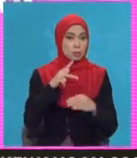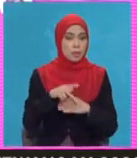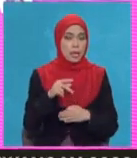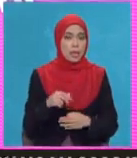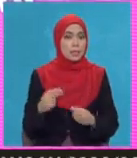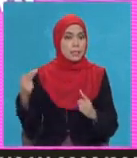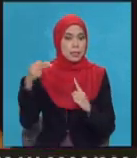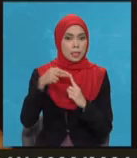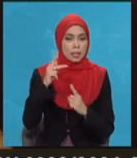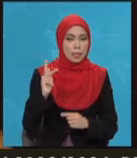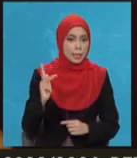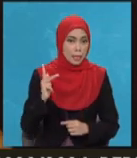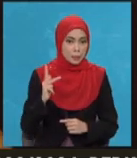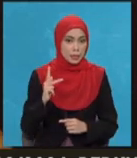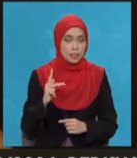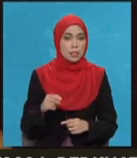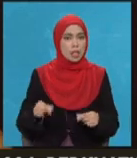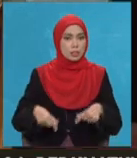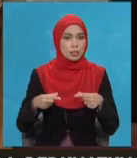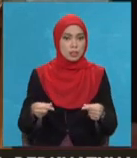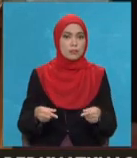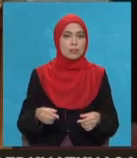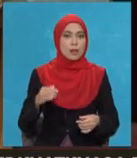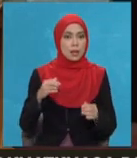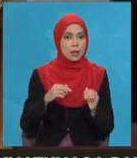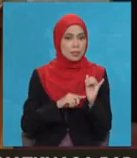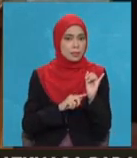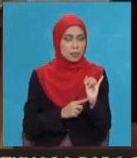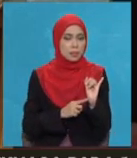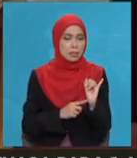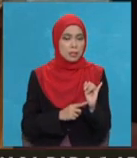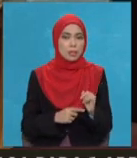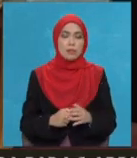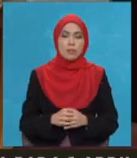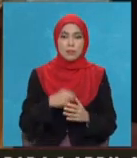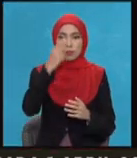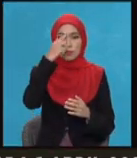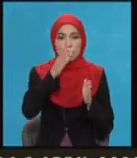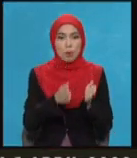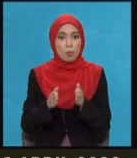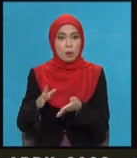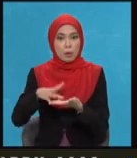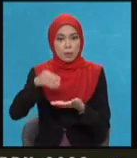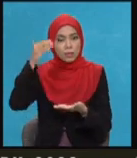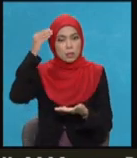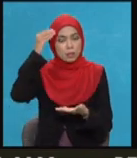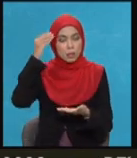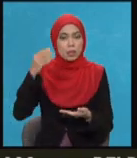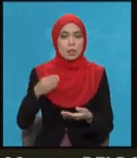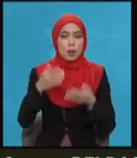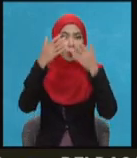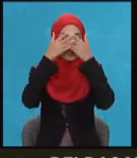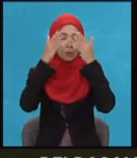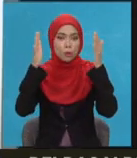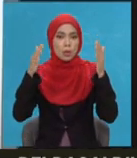inisiatif bagi memberi peluang untuk para pelajar iqi mendapatkan pandangan luas terhadap pendidikan serta membela